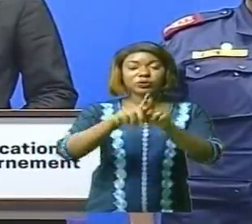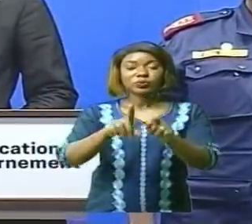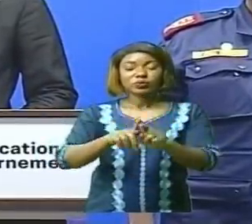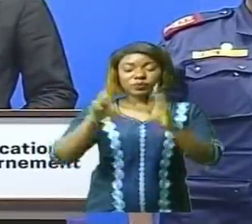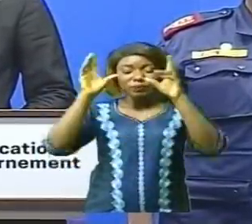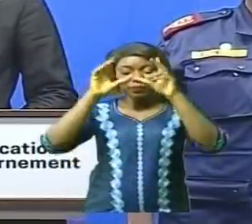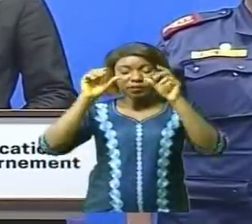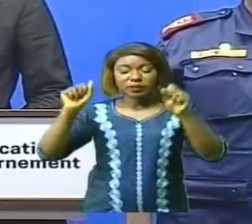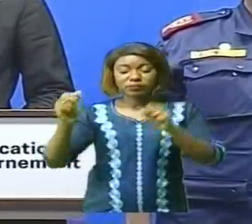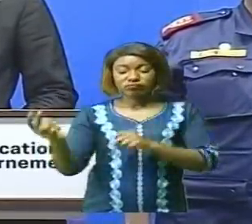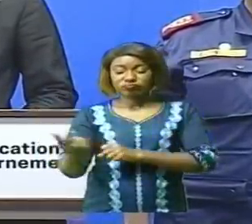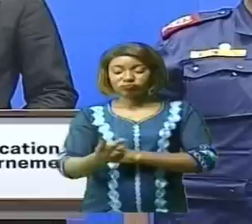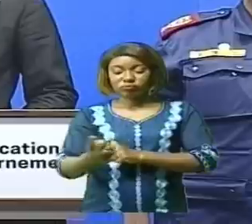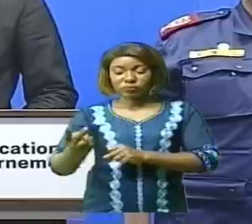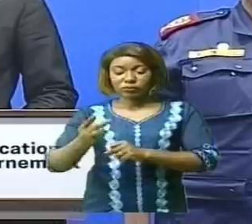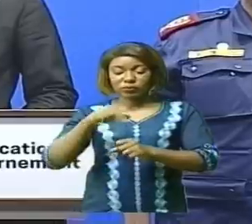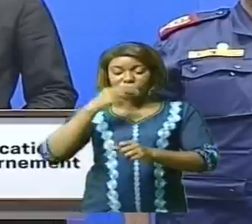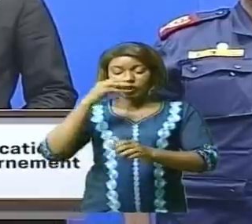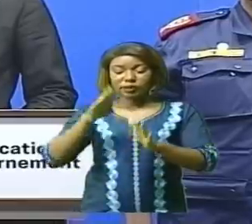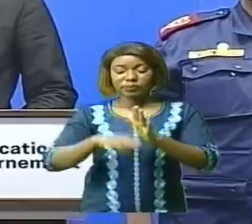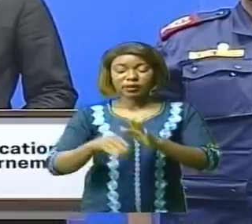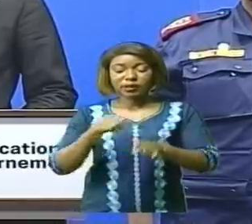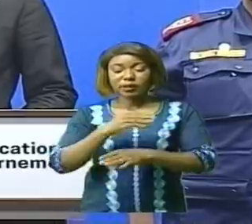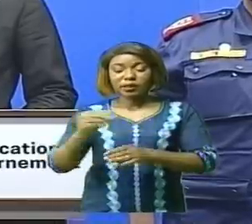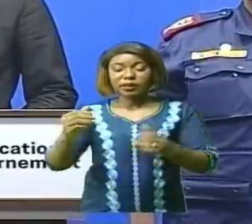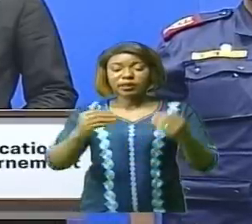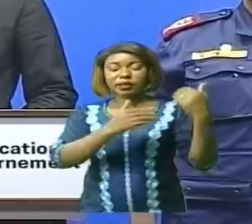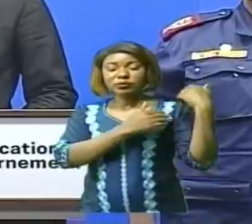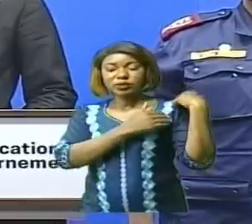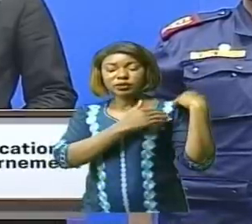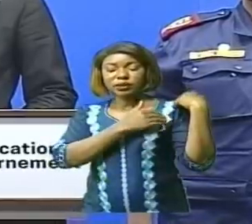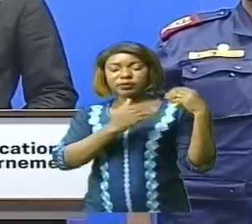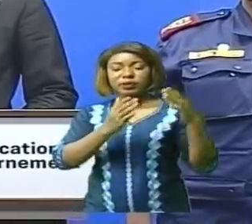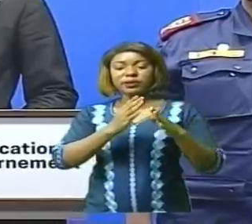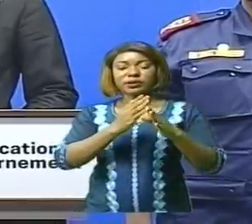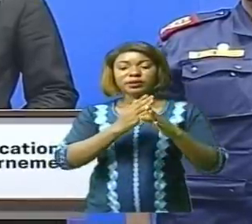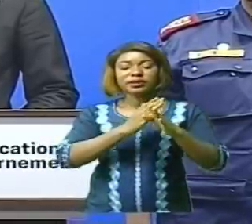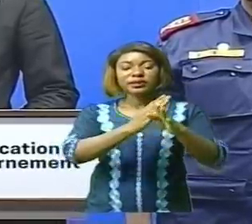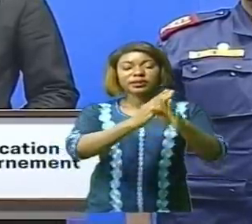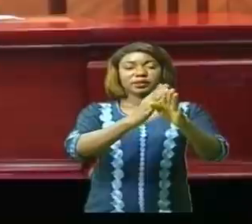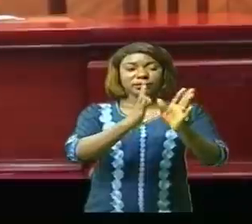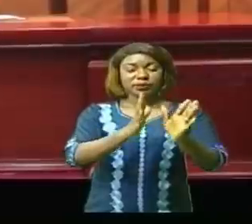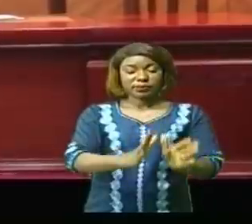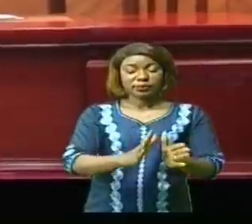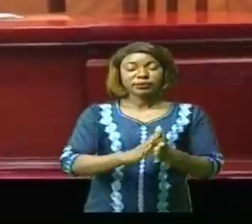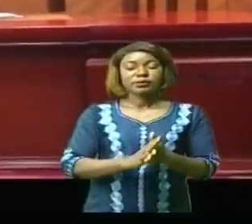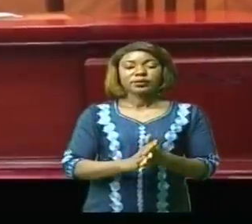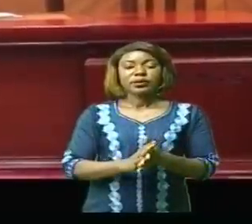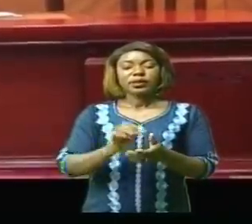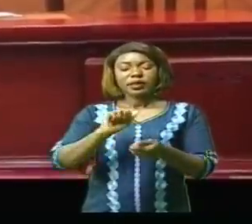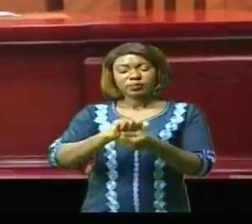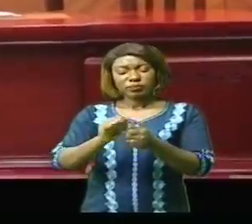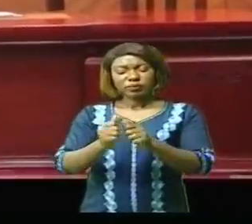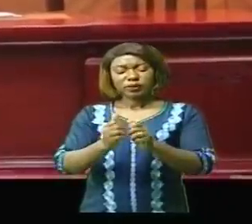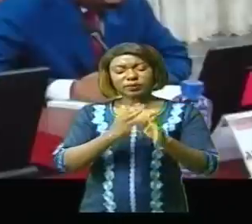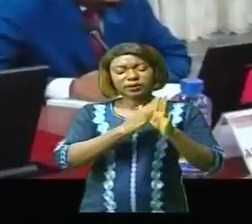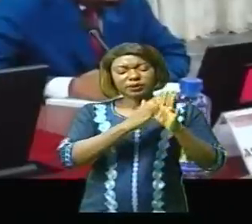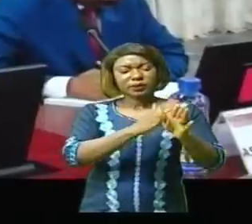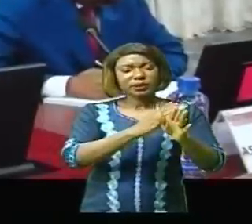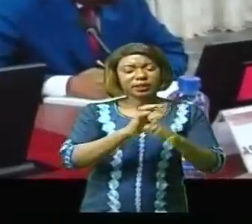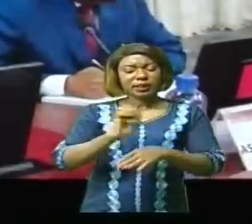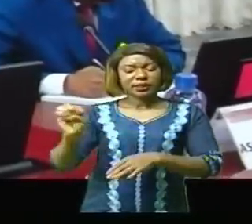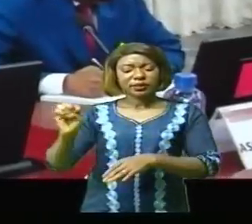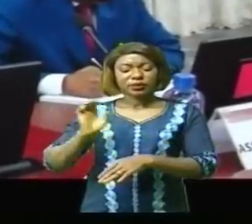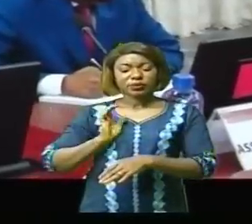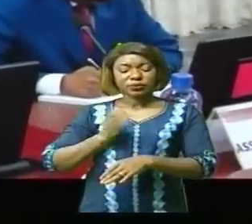présidents de deux chambres du Parlement et aux responsables des services de sécurité. la situation sécuritaire à l'est de notre